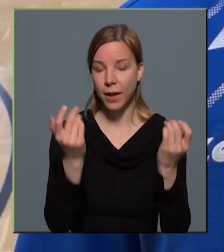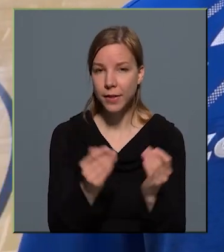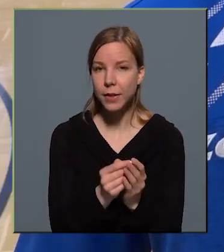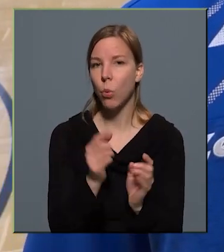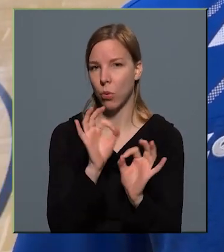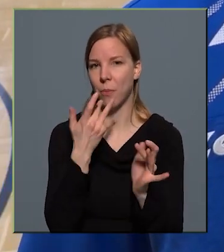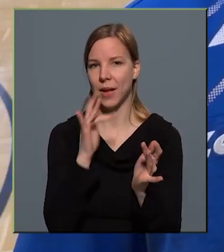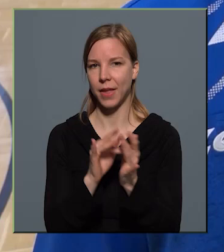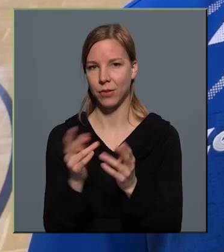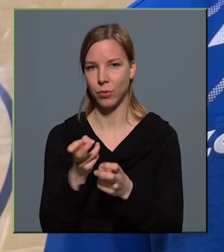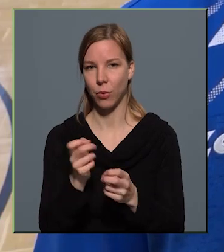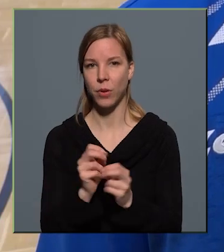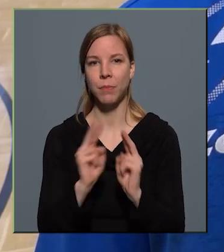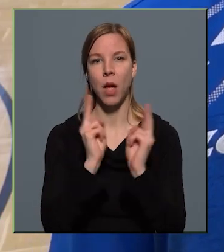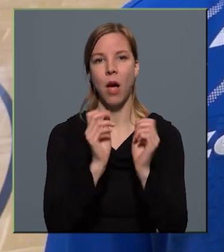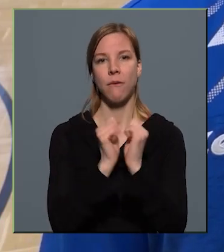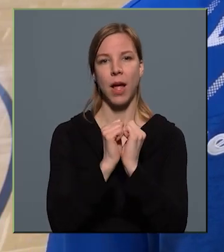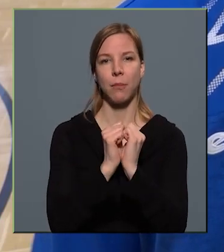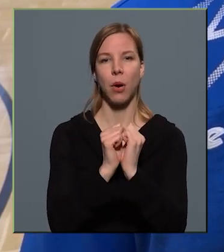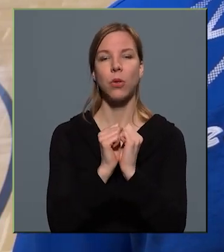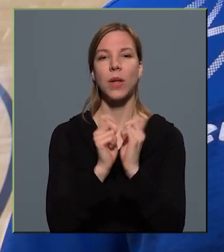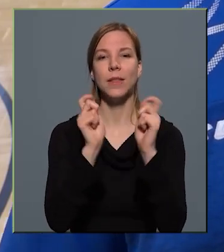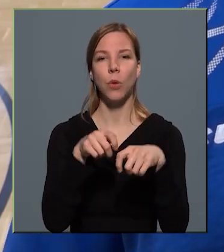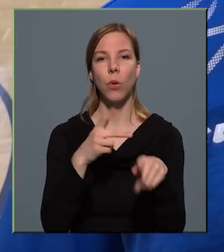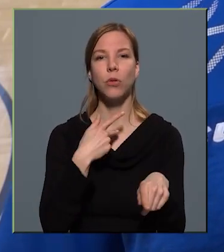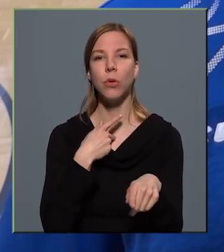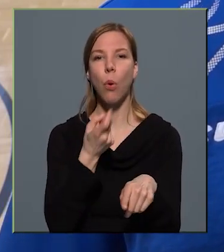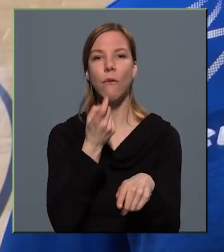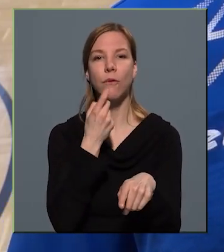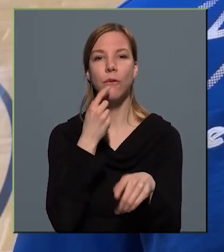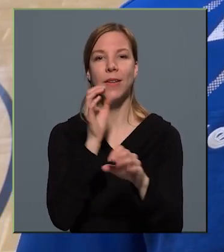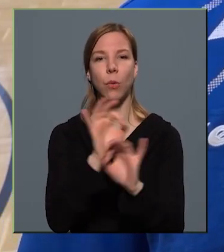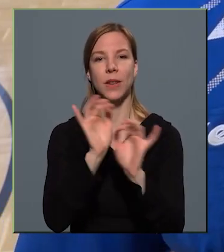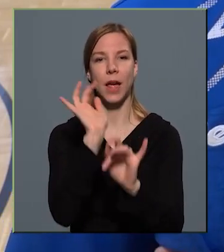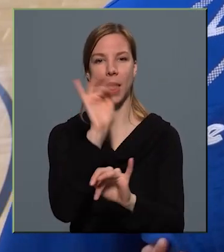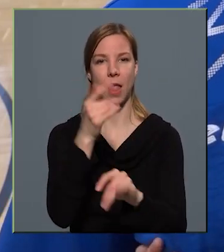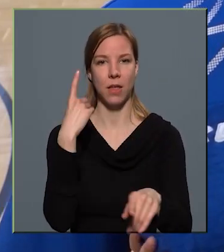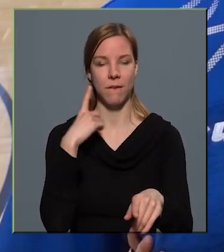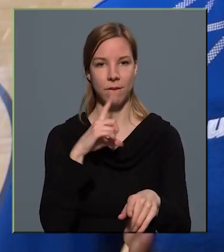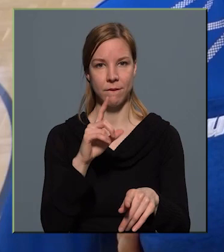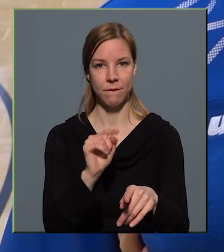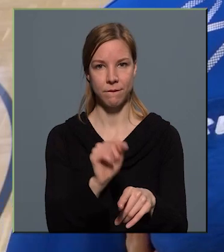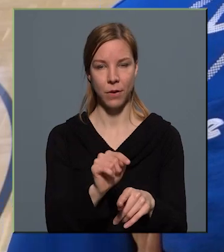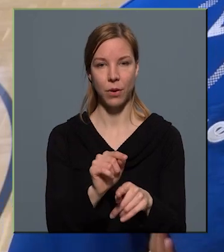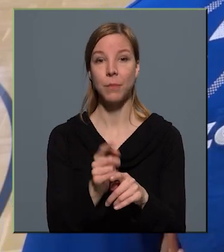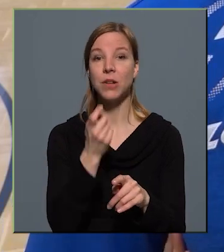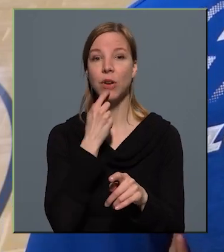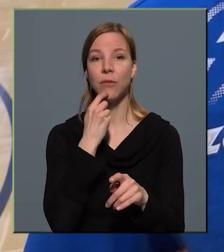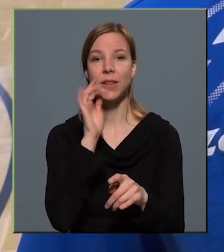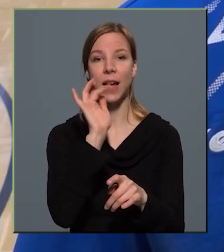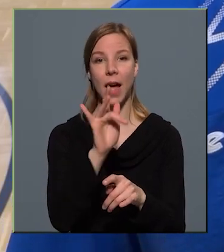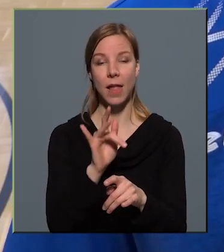világbajnoki döntőbe jutás a finnek ellen játszottuk. És úgy fel sikerült őket tüzelnem a finnek ellen, hogy egyszerűen